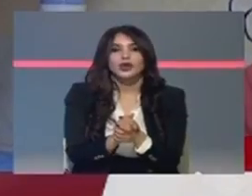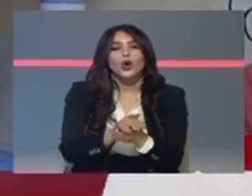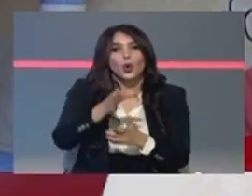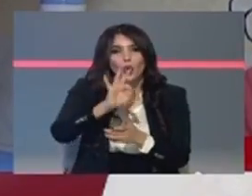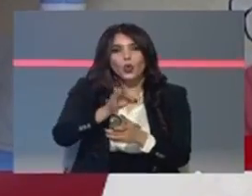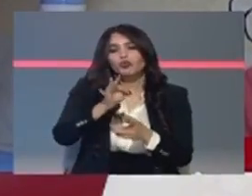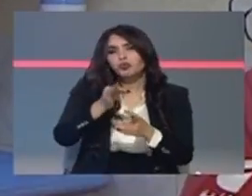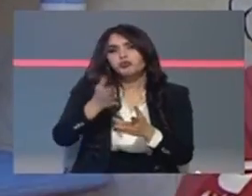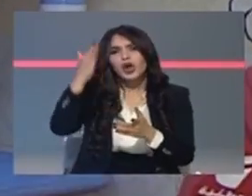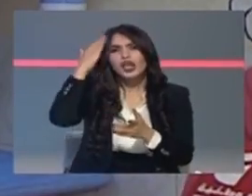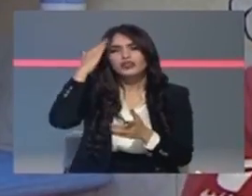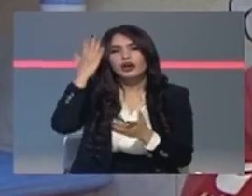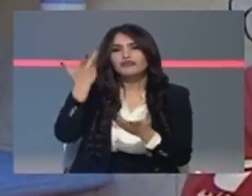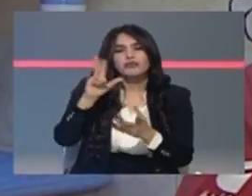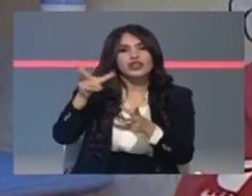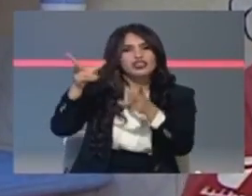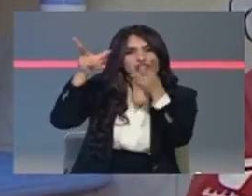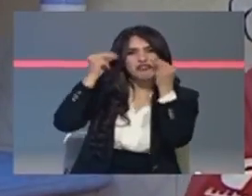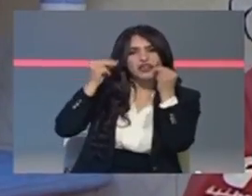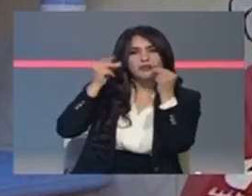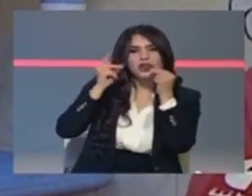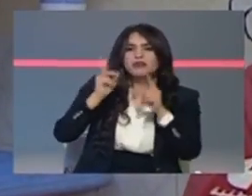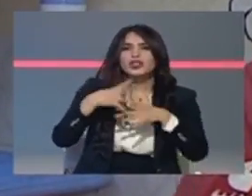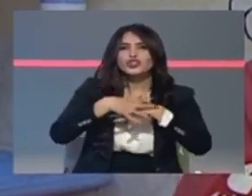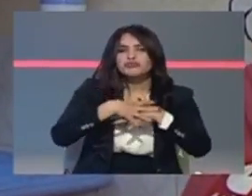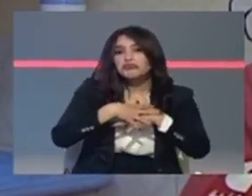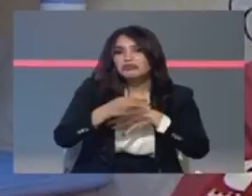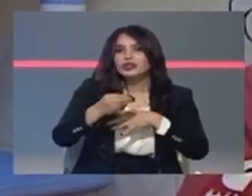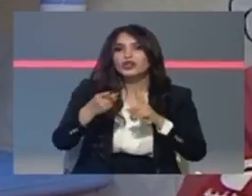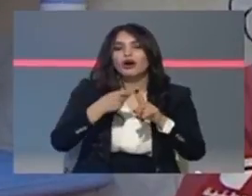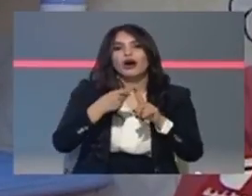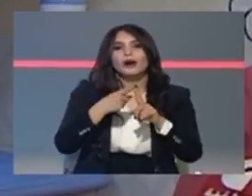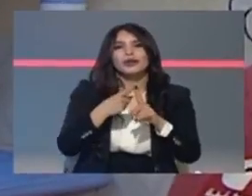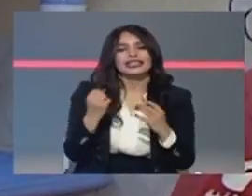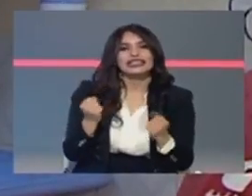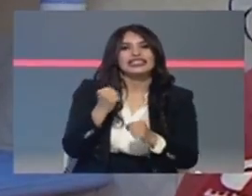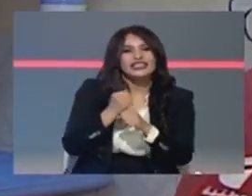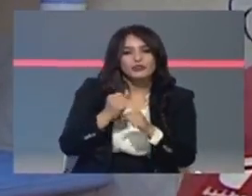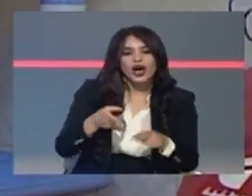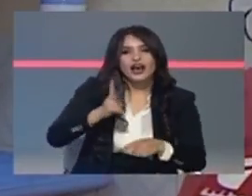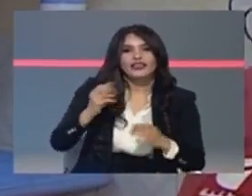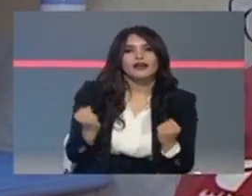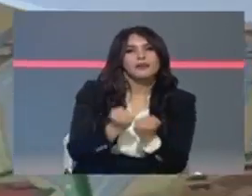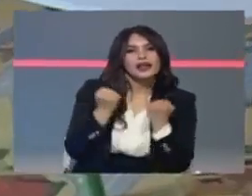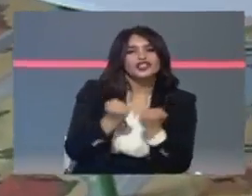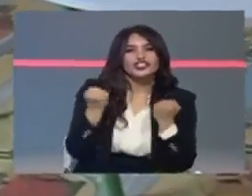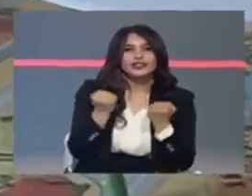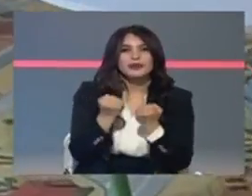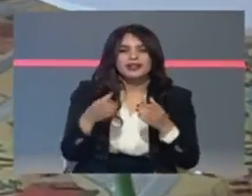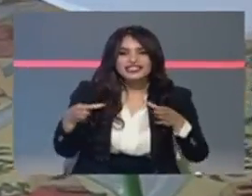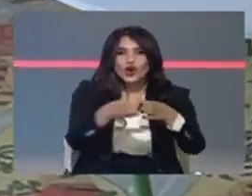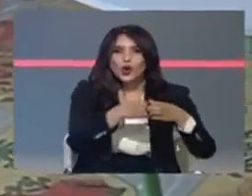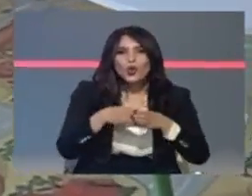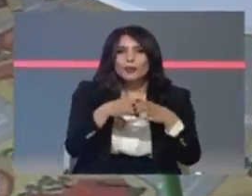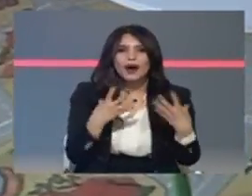نعرف اللي ما تنجمش تستوعب بانها ما تخرجش، اما لازمكم انتم تمشيوا في الانشطه الجماعيه اكثر من العاده.